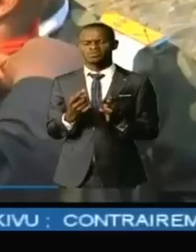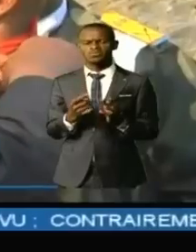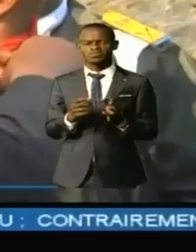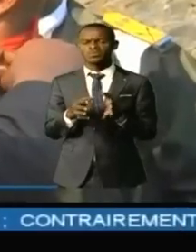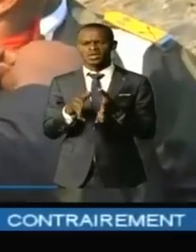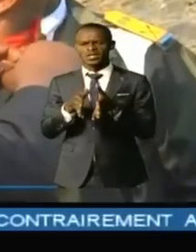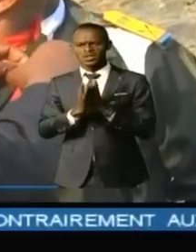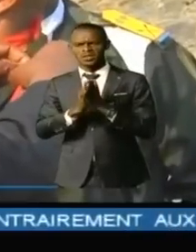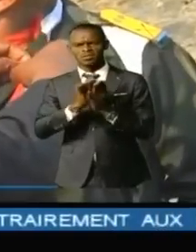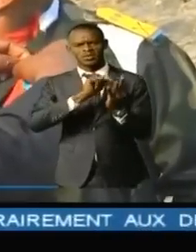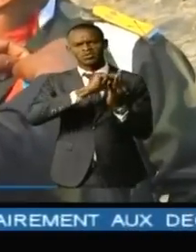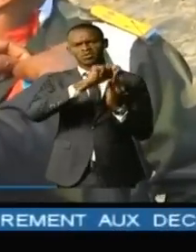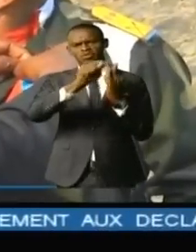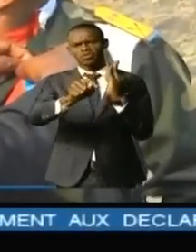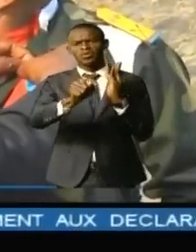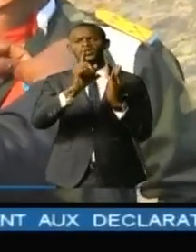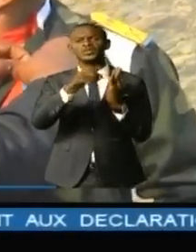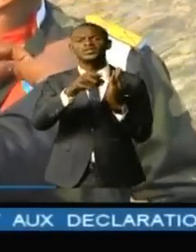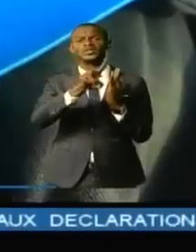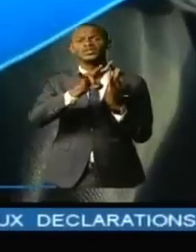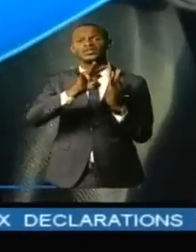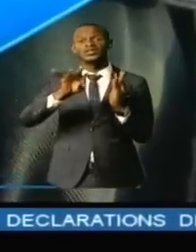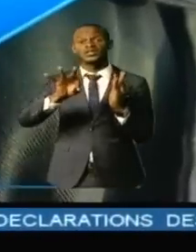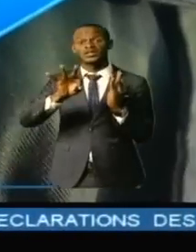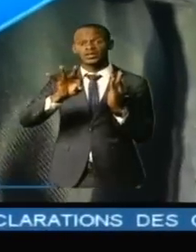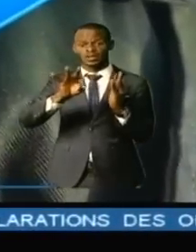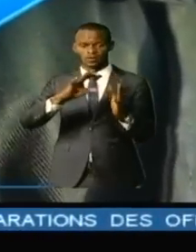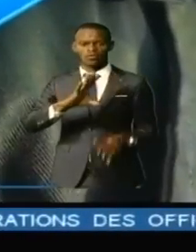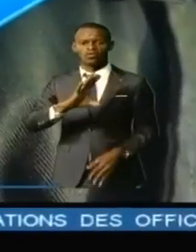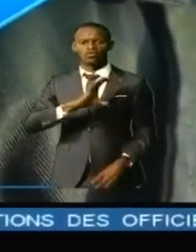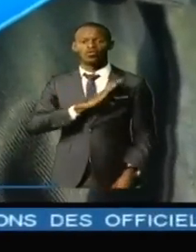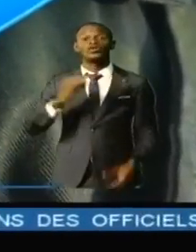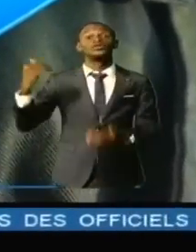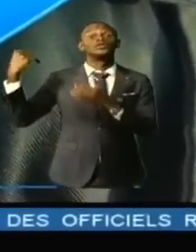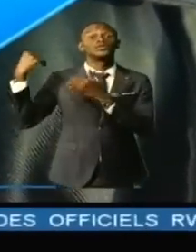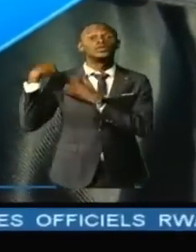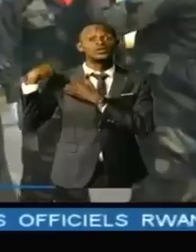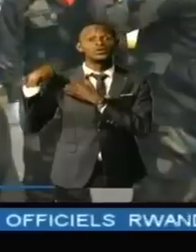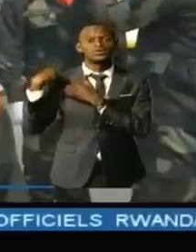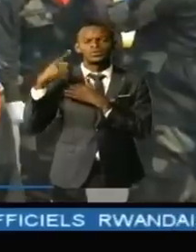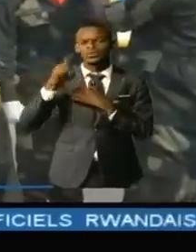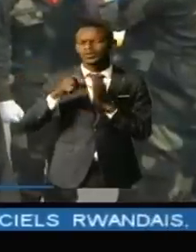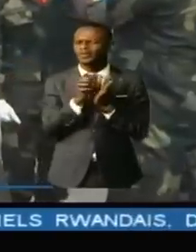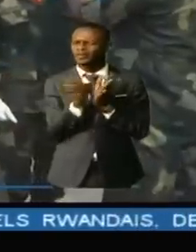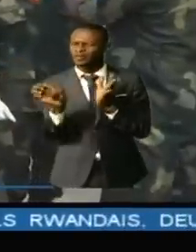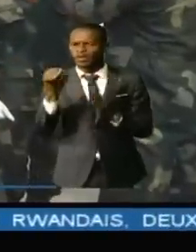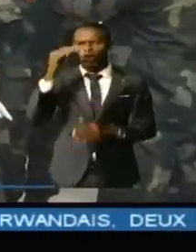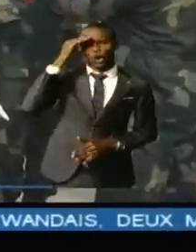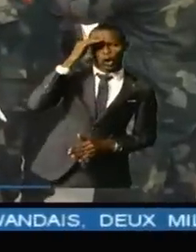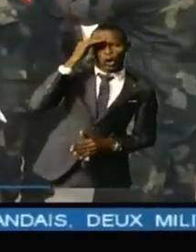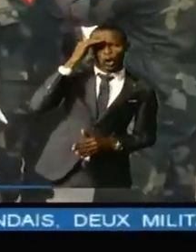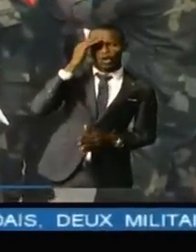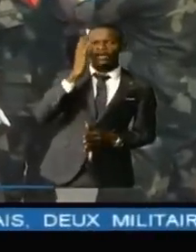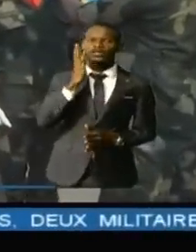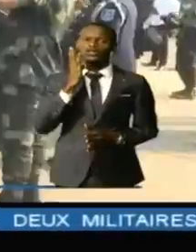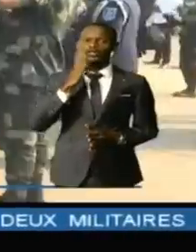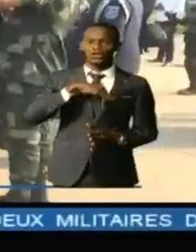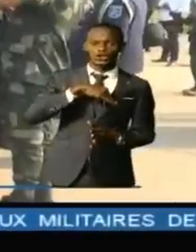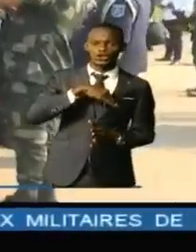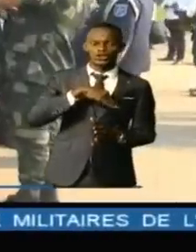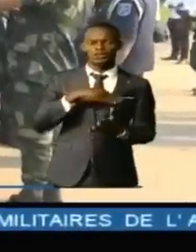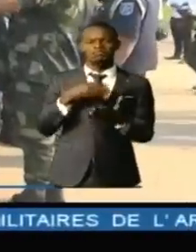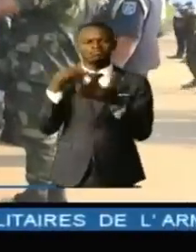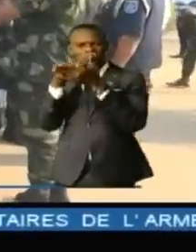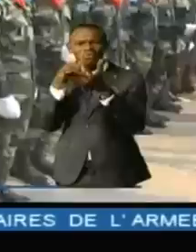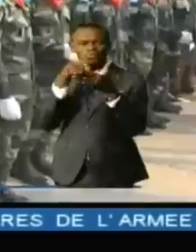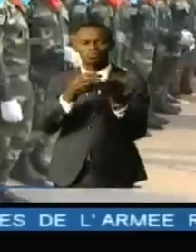être conscients et retenir qu'un officier doit éviter 3 mots, la honte, la parjure et l'échec, et doit aimer 3